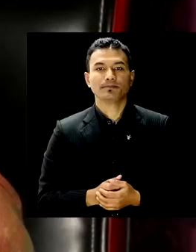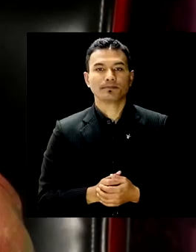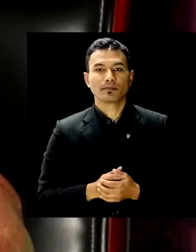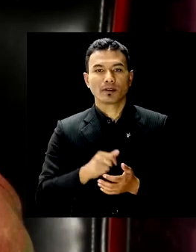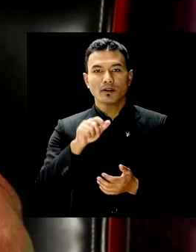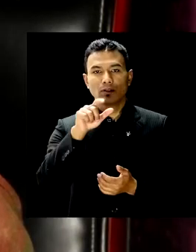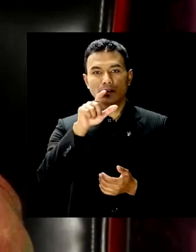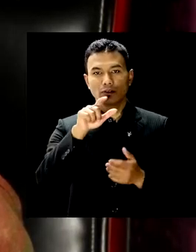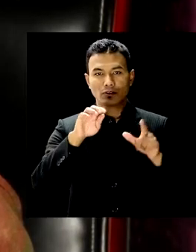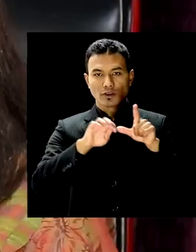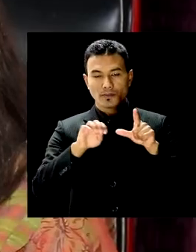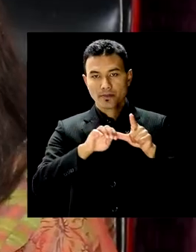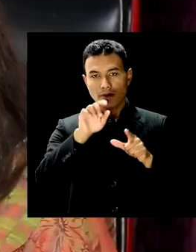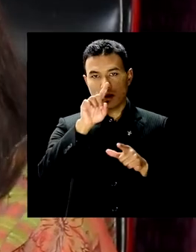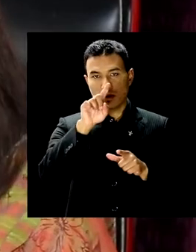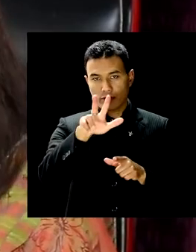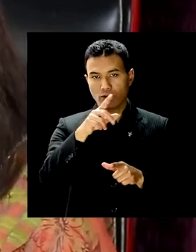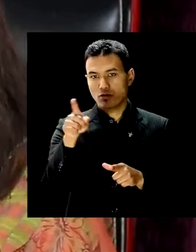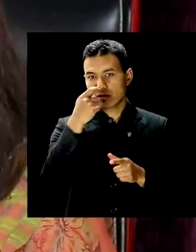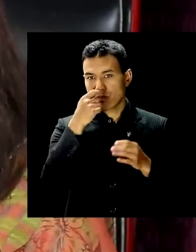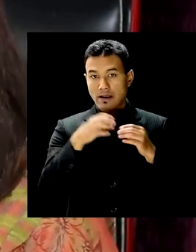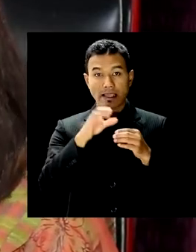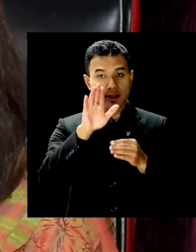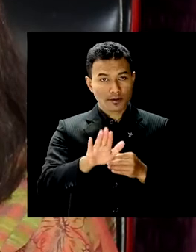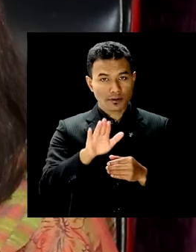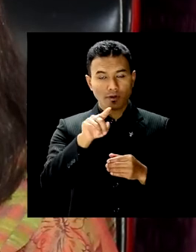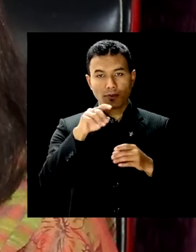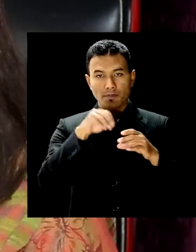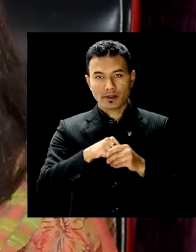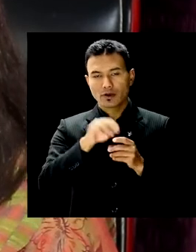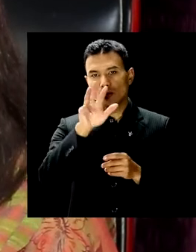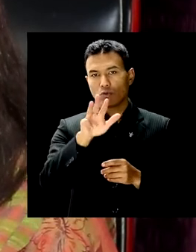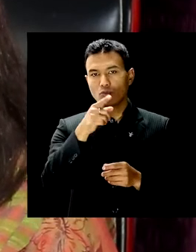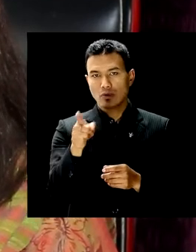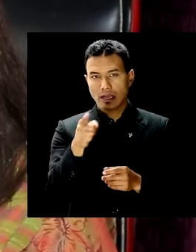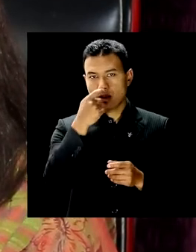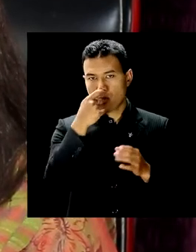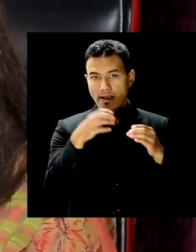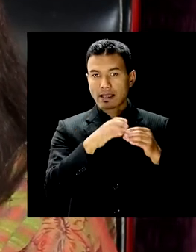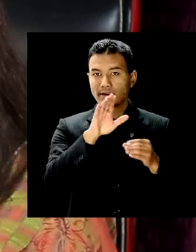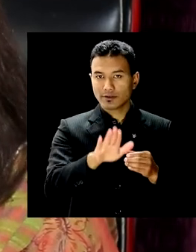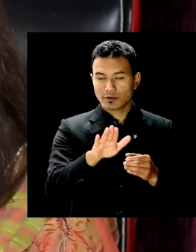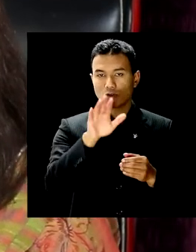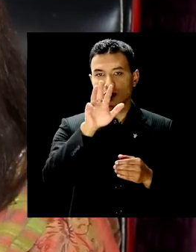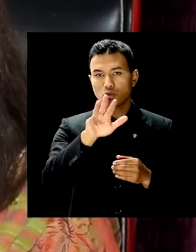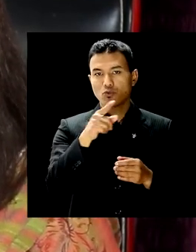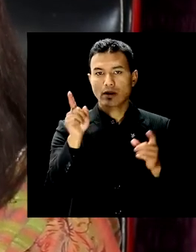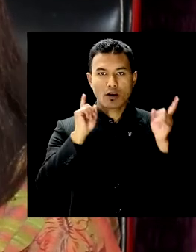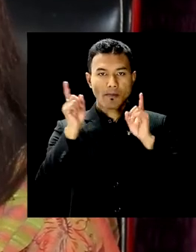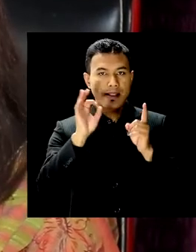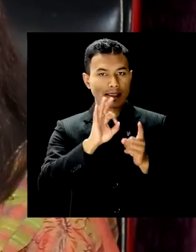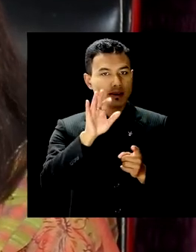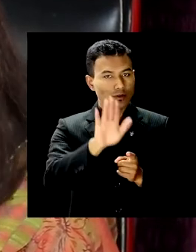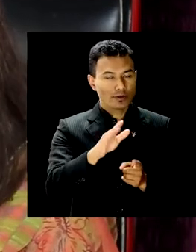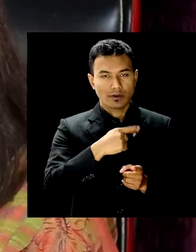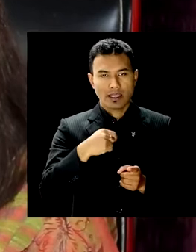सप्तरीमा चाहिँ जम्मा 18 पालिका हो त्यस जसमा चाहिँ अब 9 गाउँपालिका छ भने 9 नगरपालिका छन् होइन